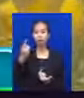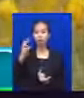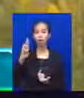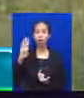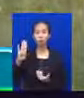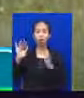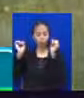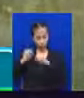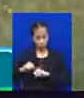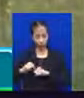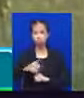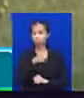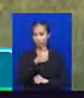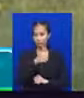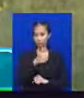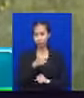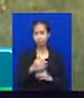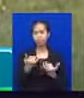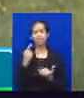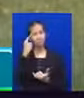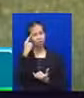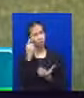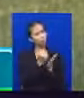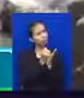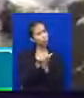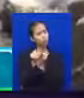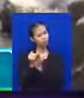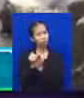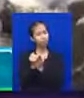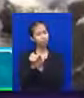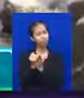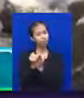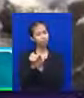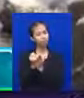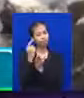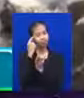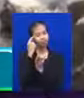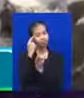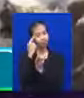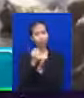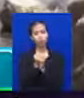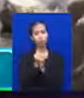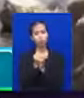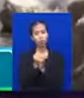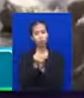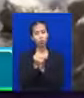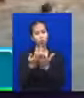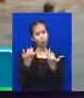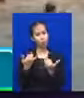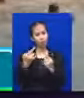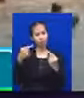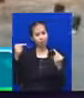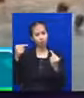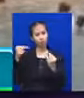านนี้นะครับก็คงจะช่วยได้ในระยะช่วงเทศกา